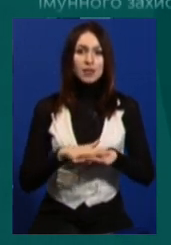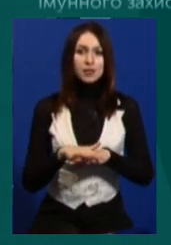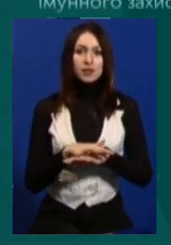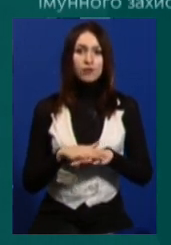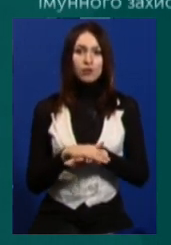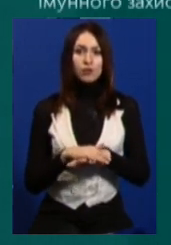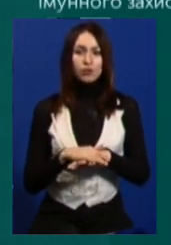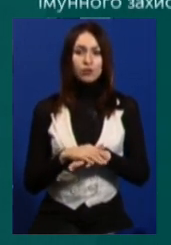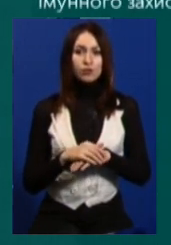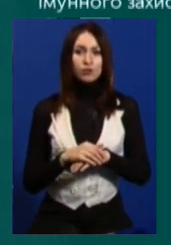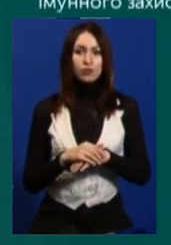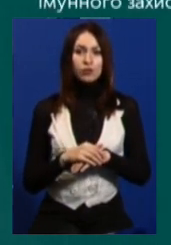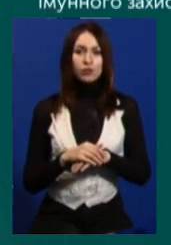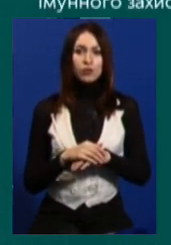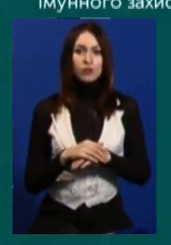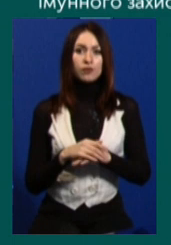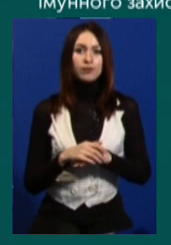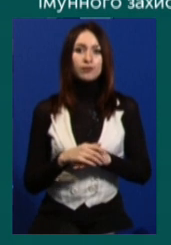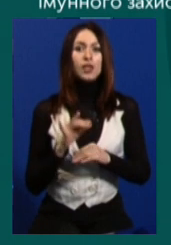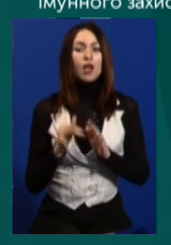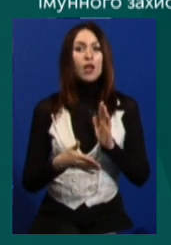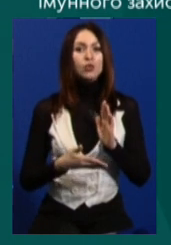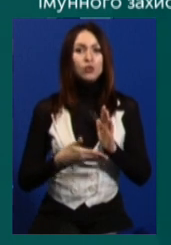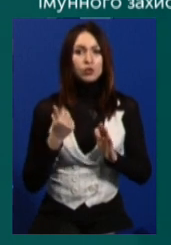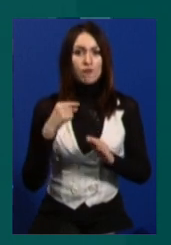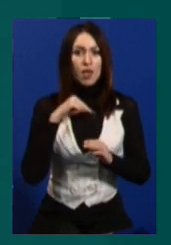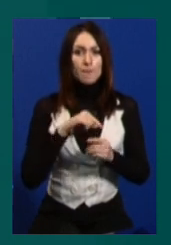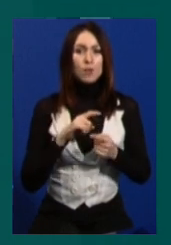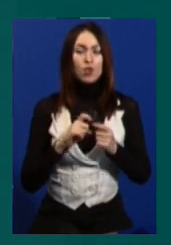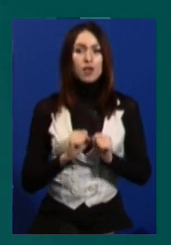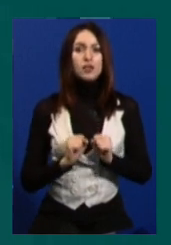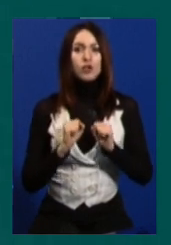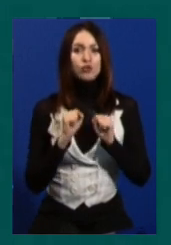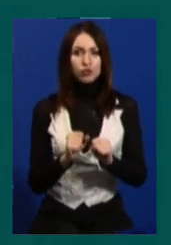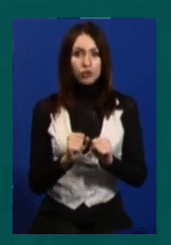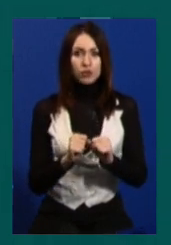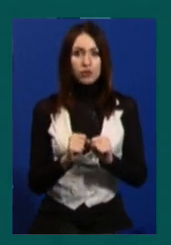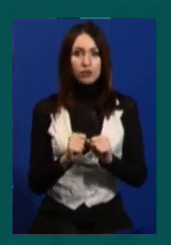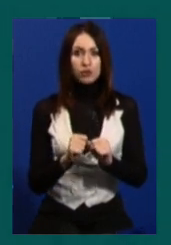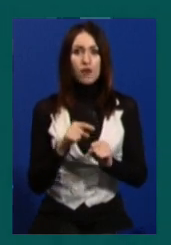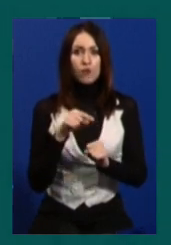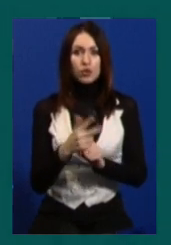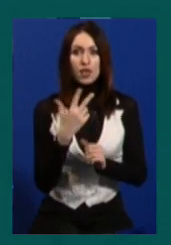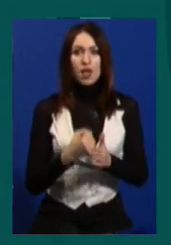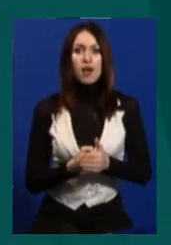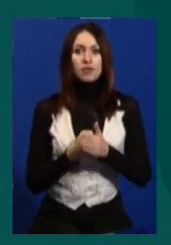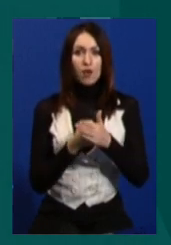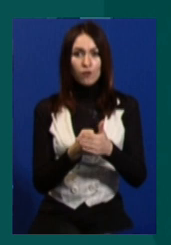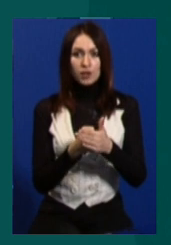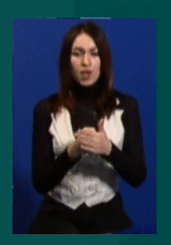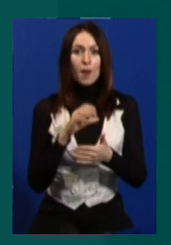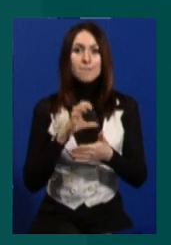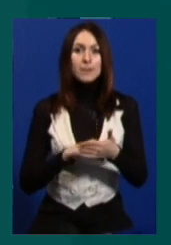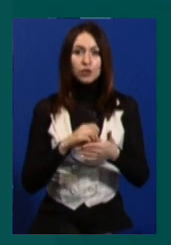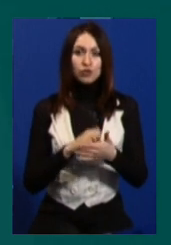циркуляцію збудника, ось всі це і відсутність імунного захисту, ось ці три основні